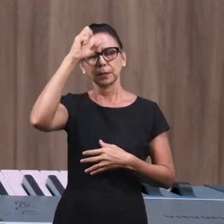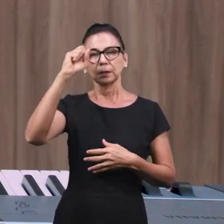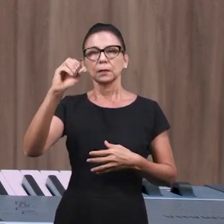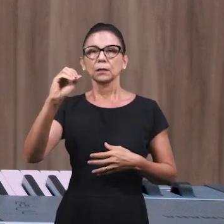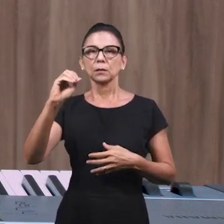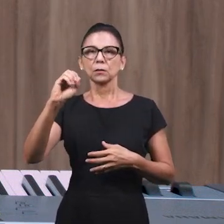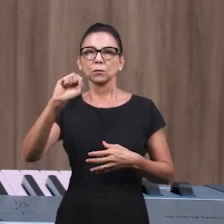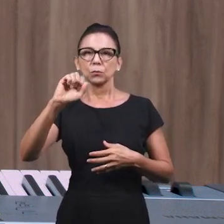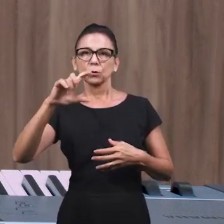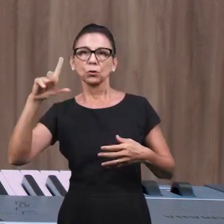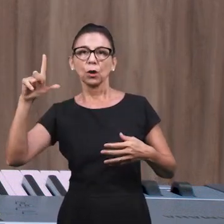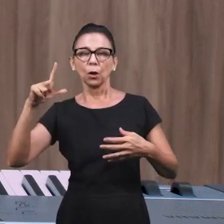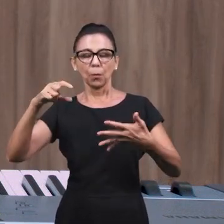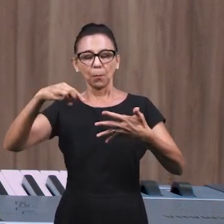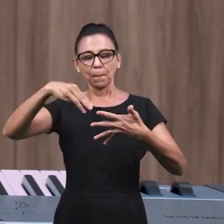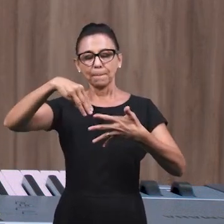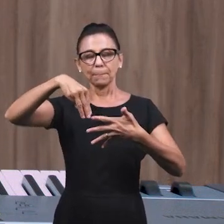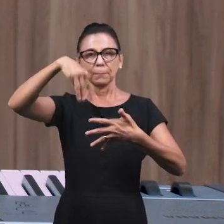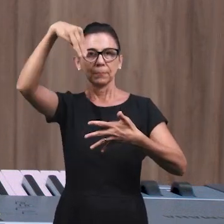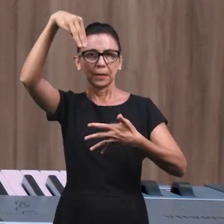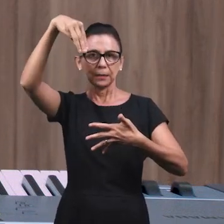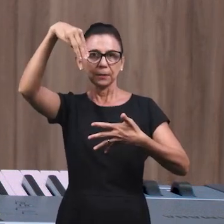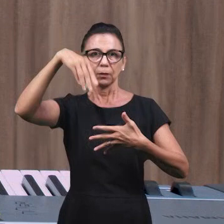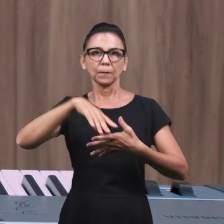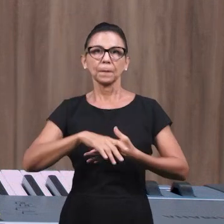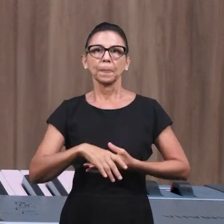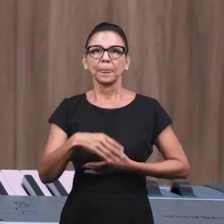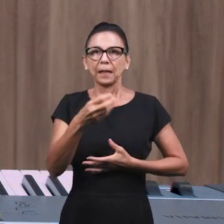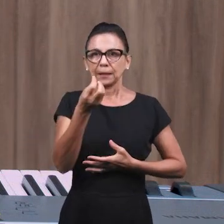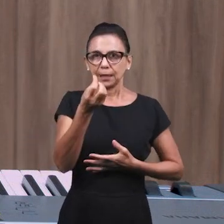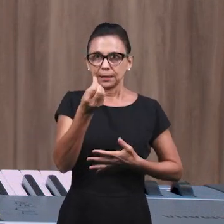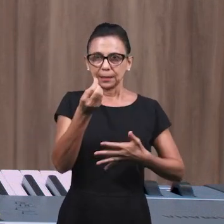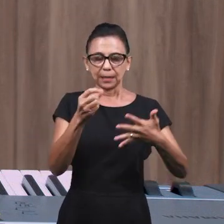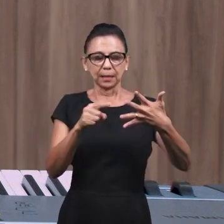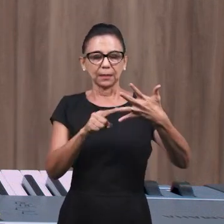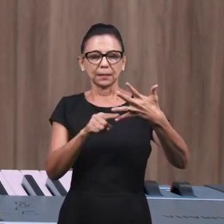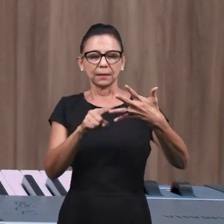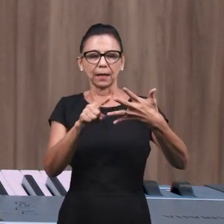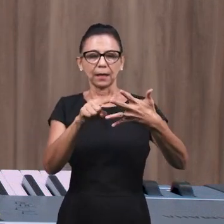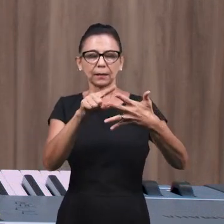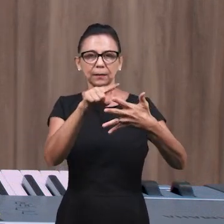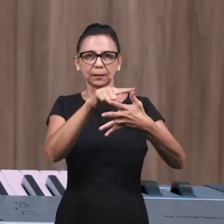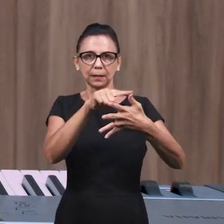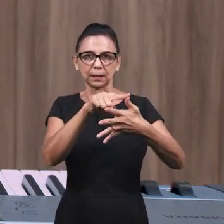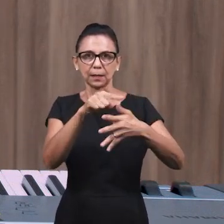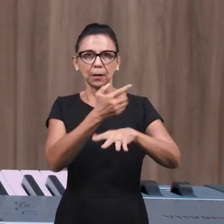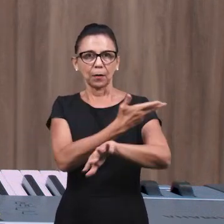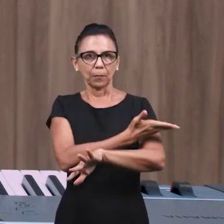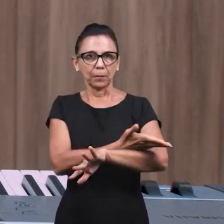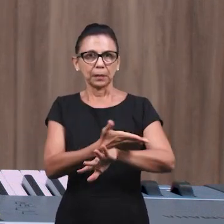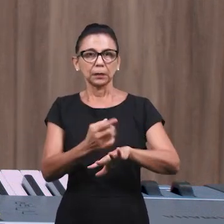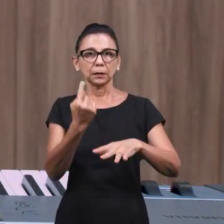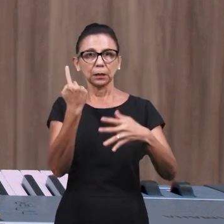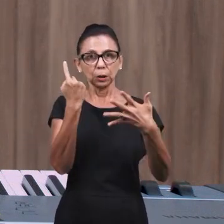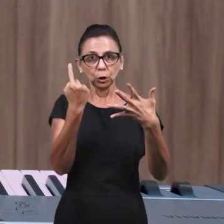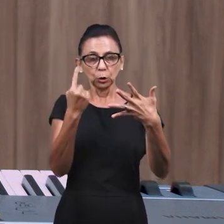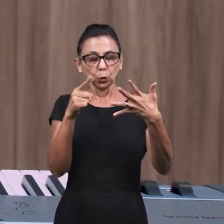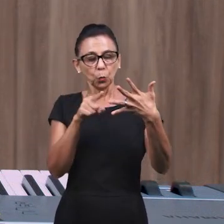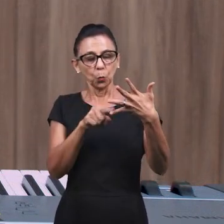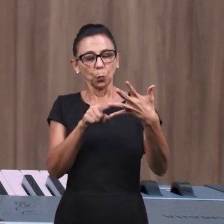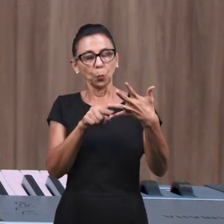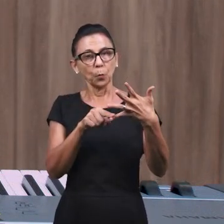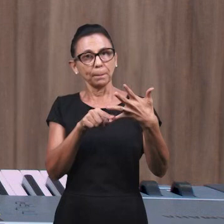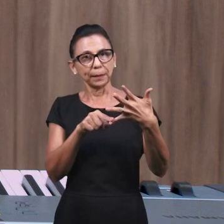majeur. Et cette gamme de Sol majeur, elle a 6 notes qui correspondent aux touches blanches du clavier et une